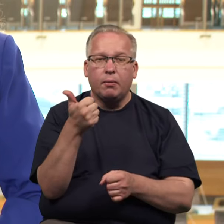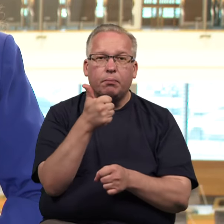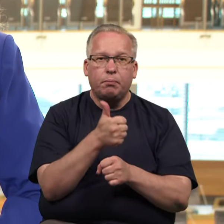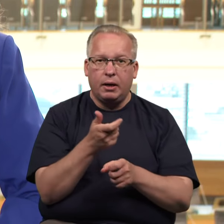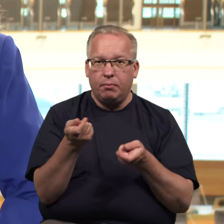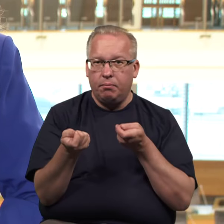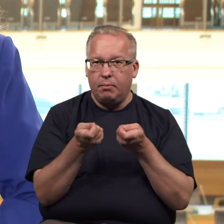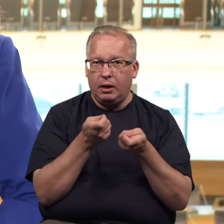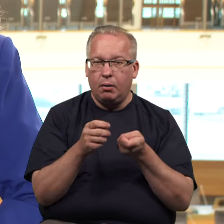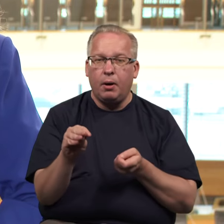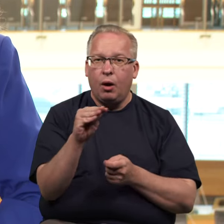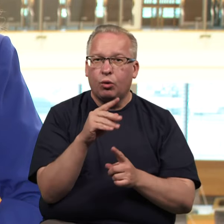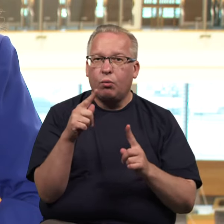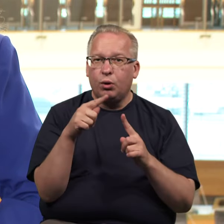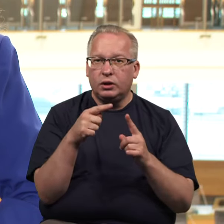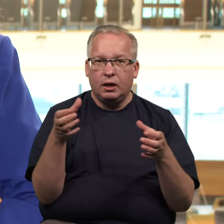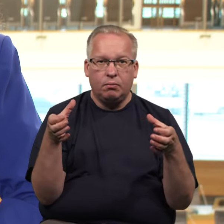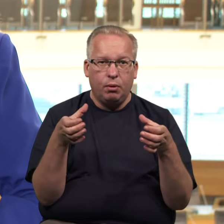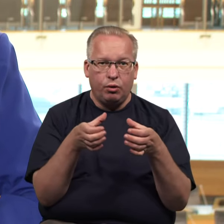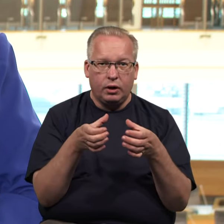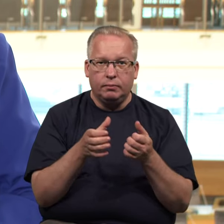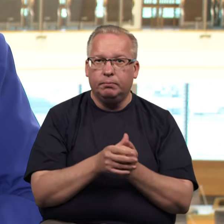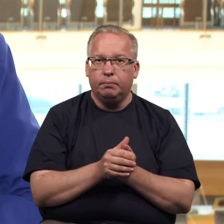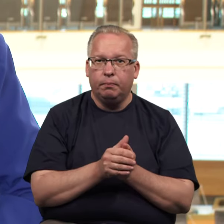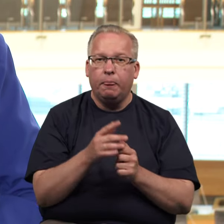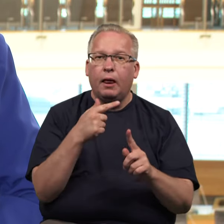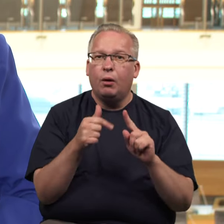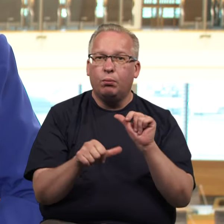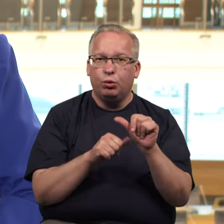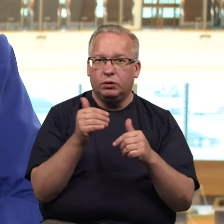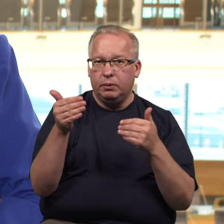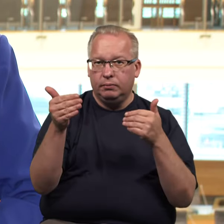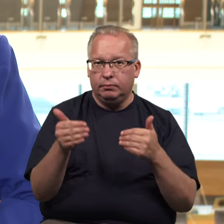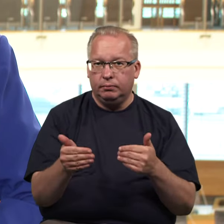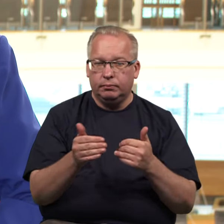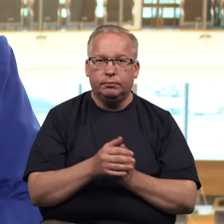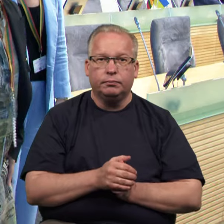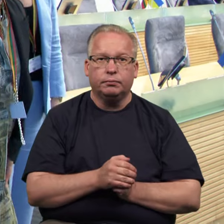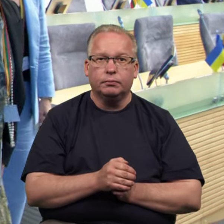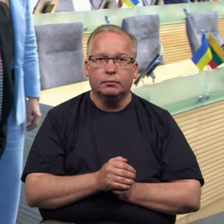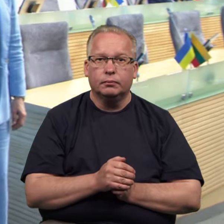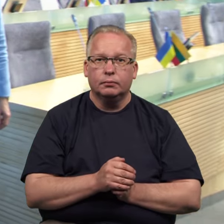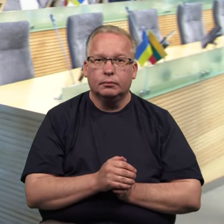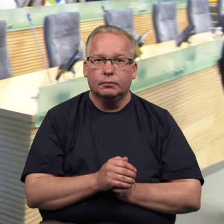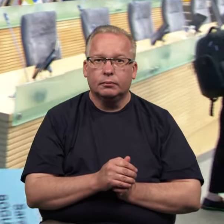pirmininkavimą Europos tarybos organizacijai pusmetį trunkančiam laikotarpiui.